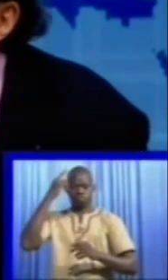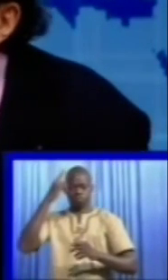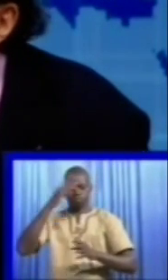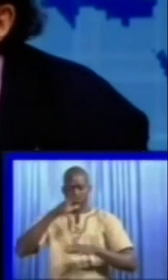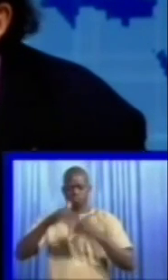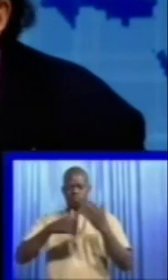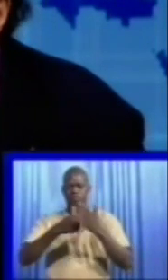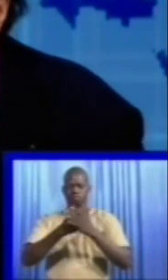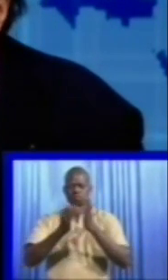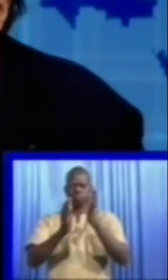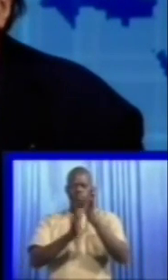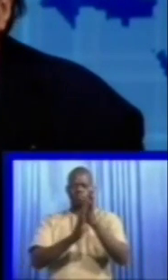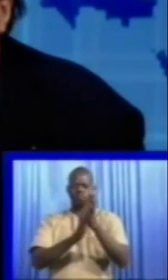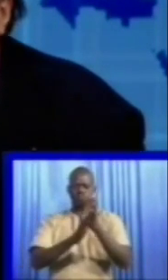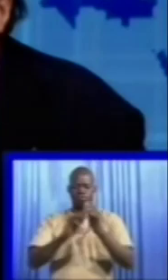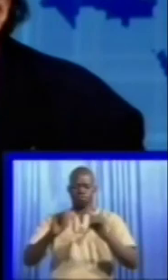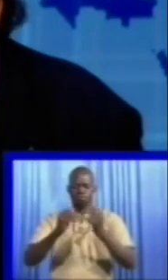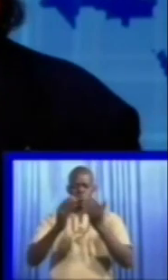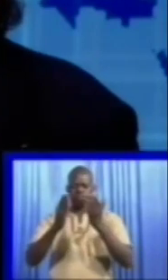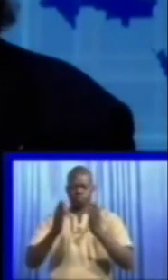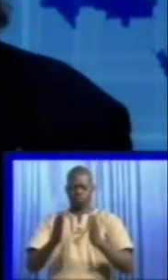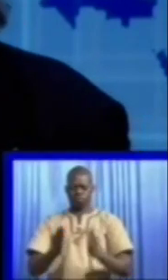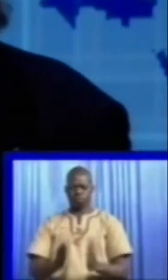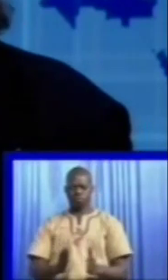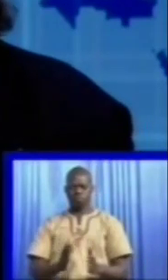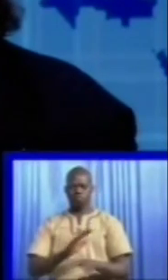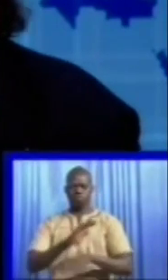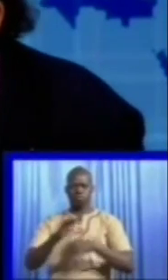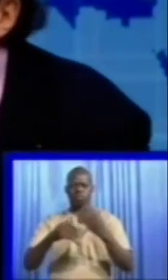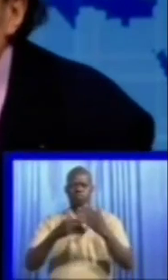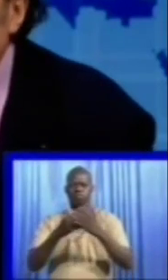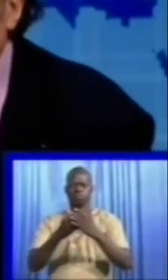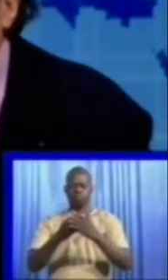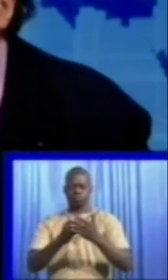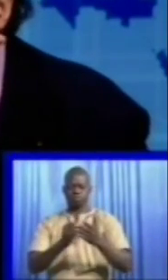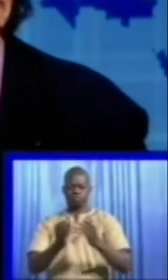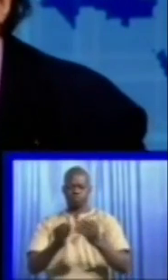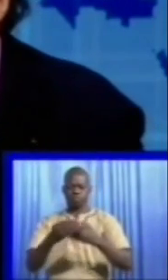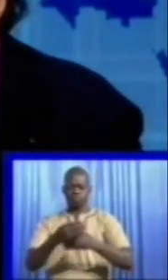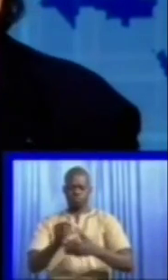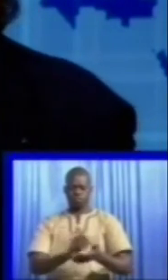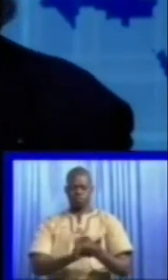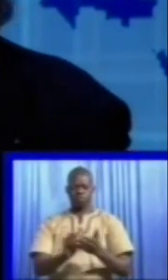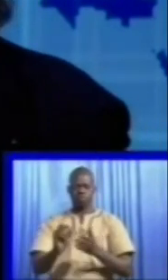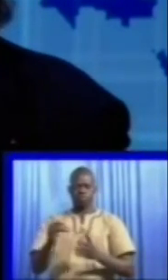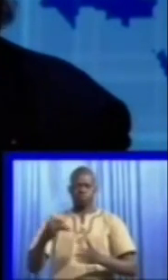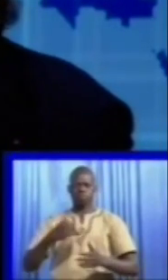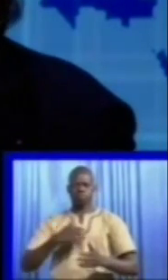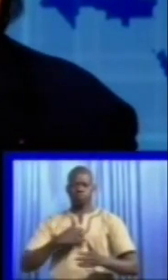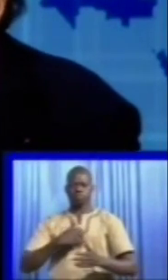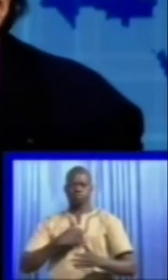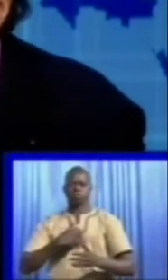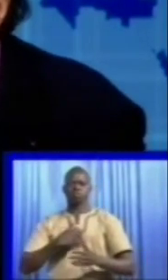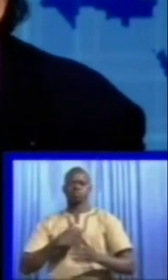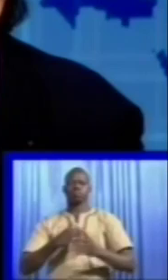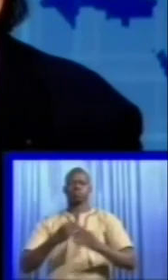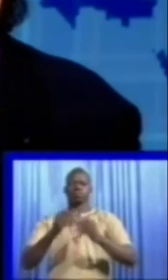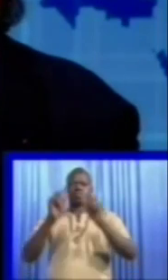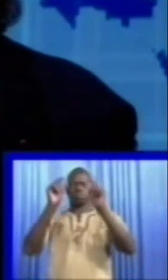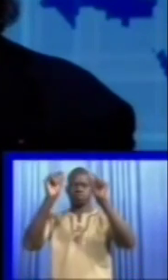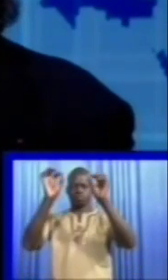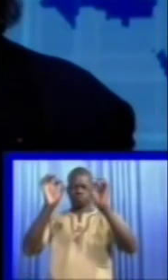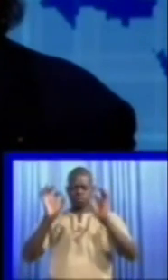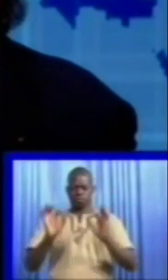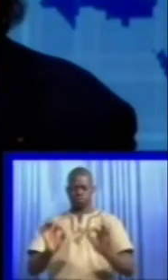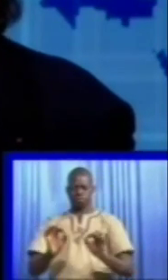les écoles de journalisme, et je dirais dans toutes les salles de rédaction, il y ait une phrase accrochée au mur,